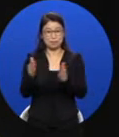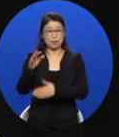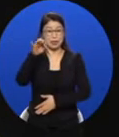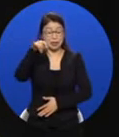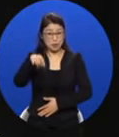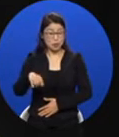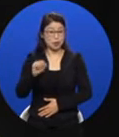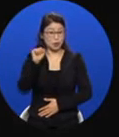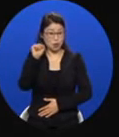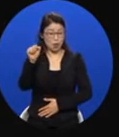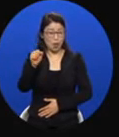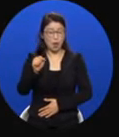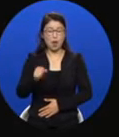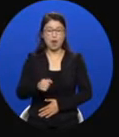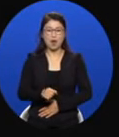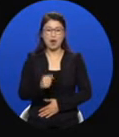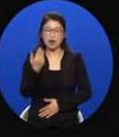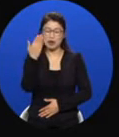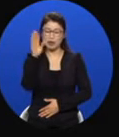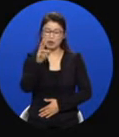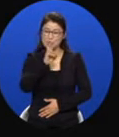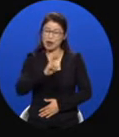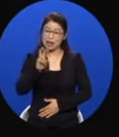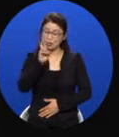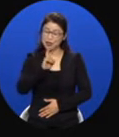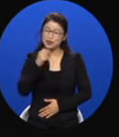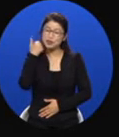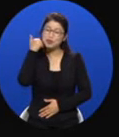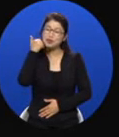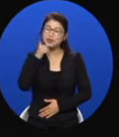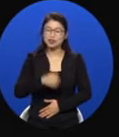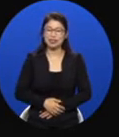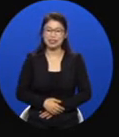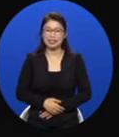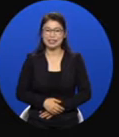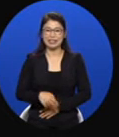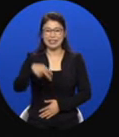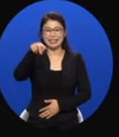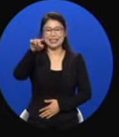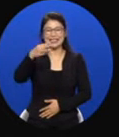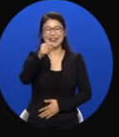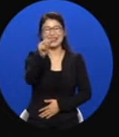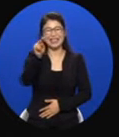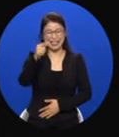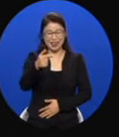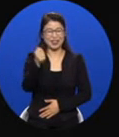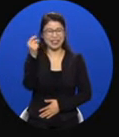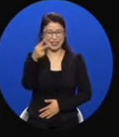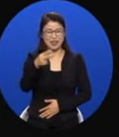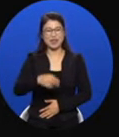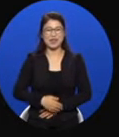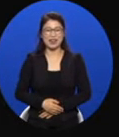후보님, 아이돌 가수 3명이나 3팀? 예, 예, 설현, 그리고